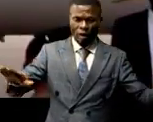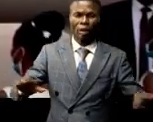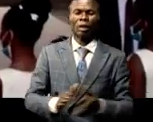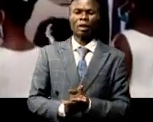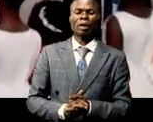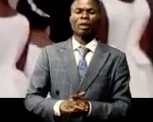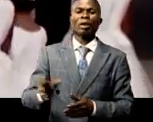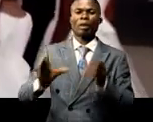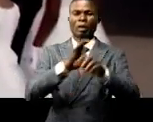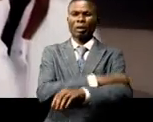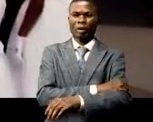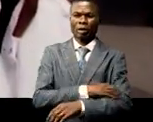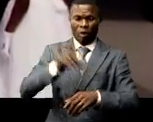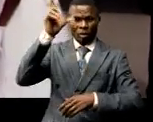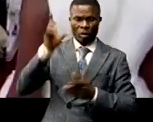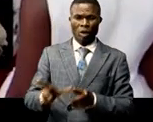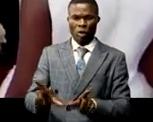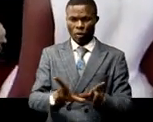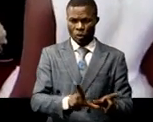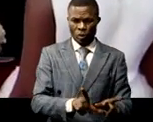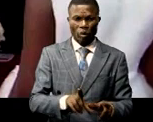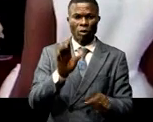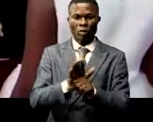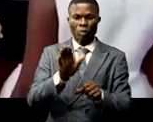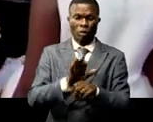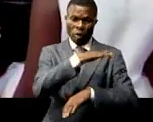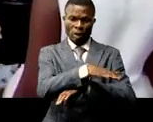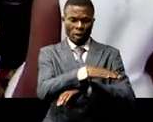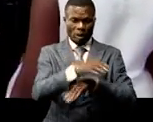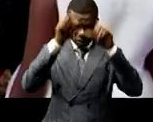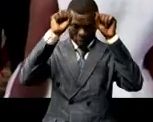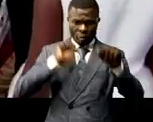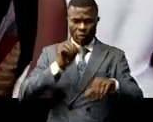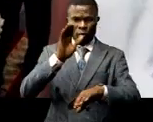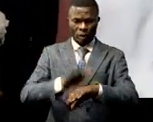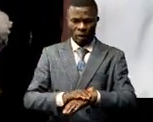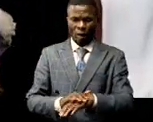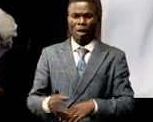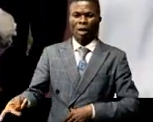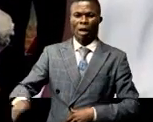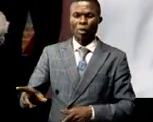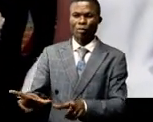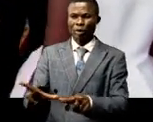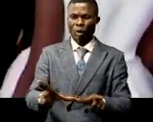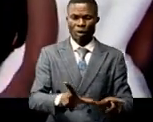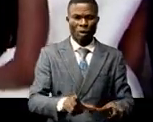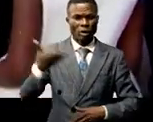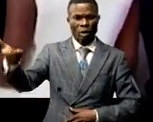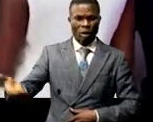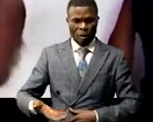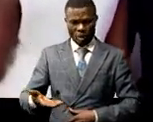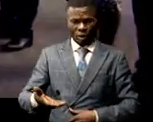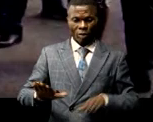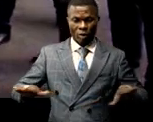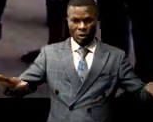En provenance de Lubumbashi, c'est en milieu d'après-midi que le chef de l'État foulait le sol du Lualaba. Accueilli au pied de l'avion par Fifi